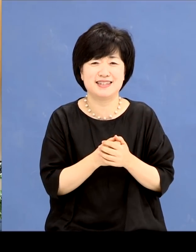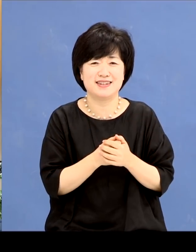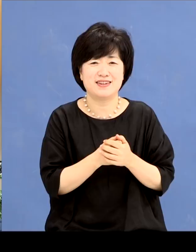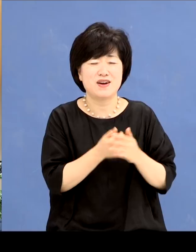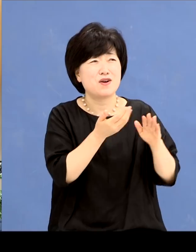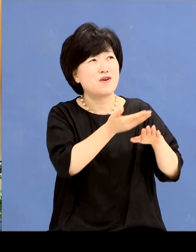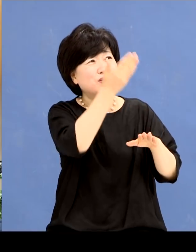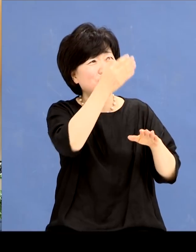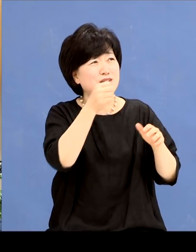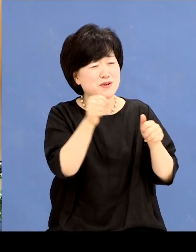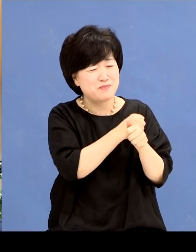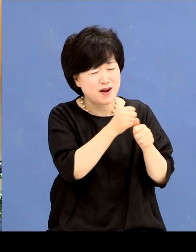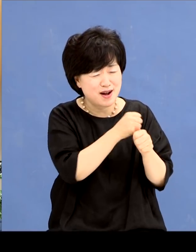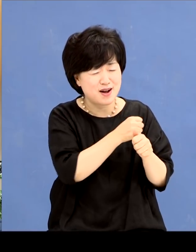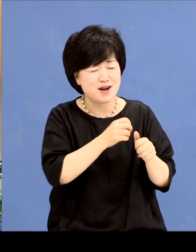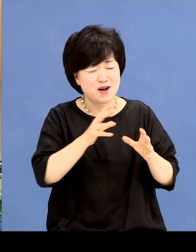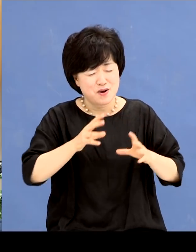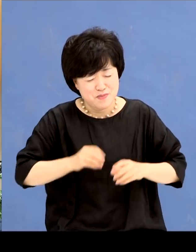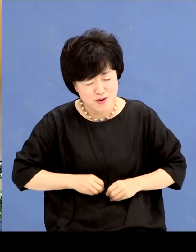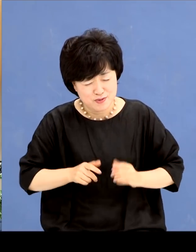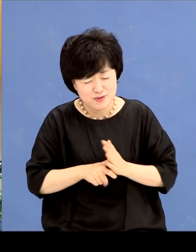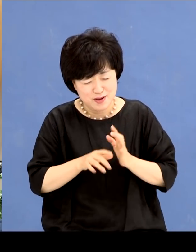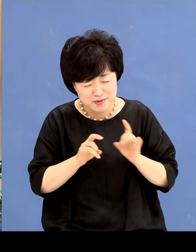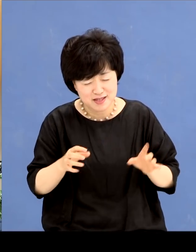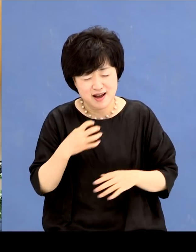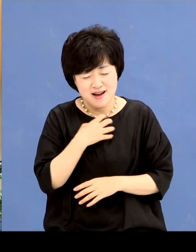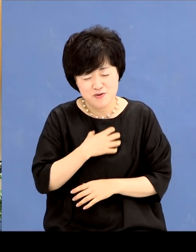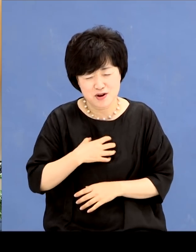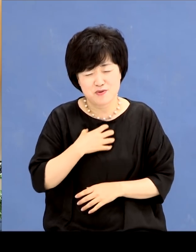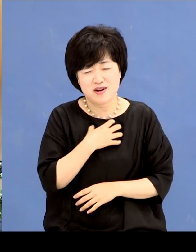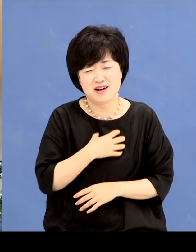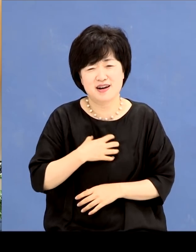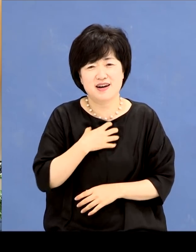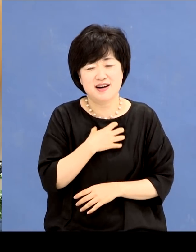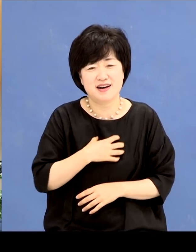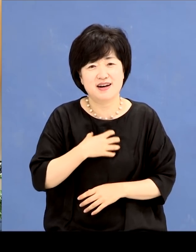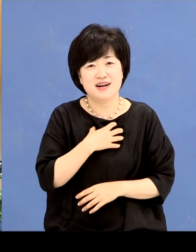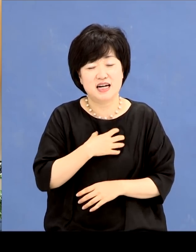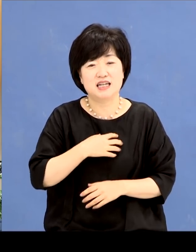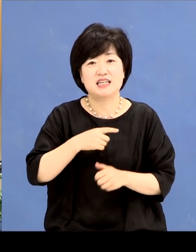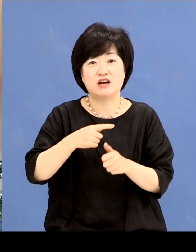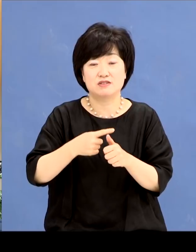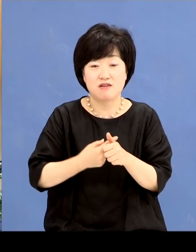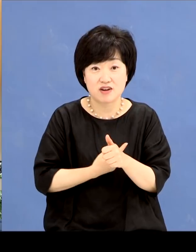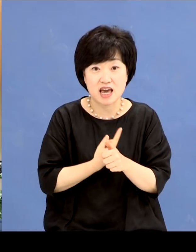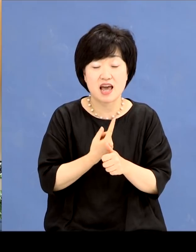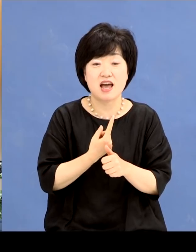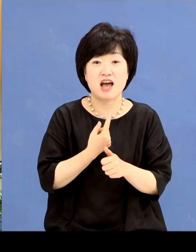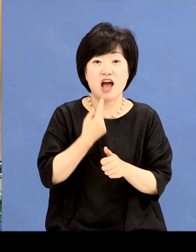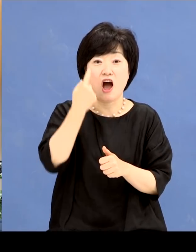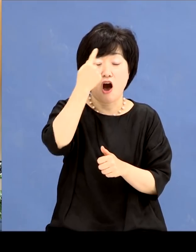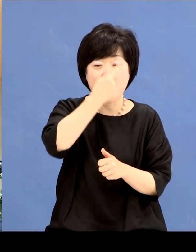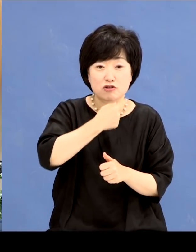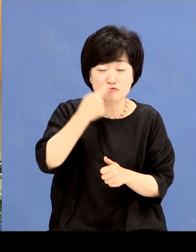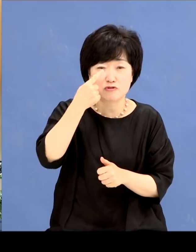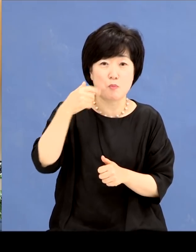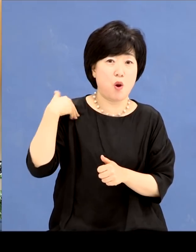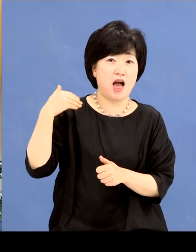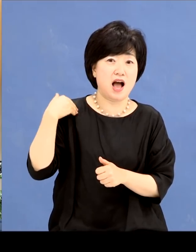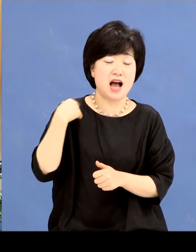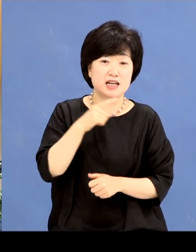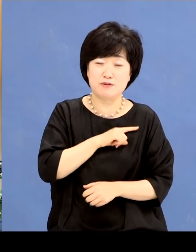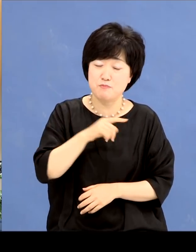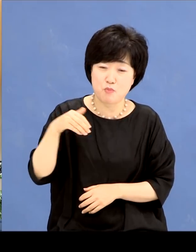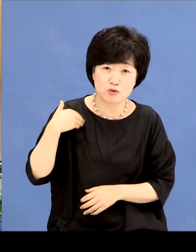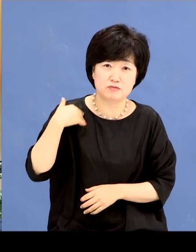형님들에게 맞을 때마다 배고플 때마다 너무 괴로운 거예요. 그때가. 그러면서 자연스럽게 얼굴도 이름도 알지